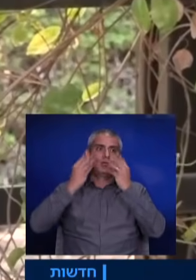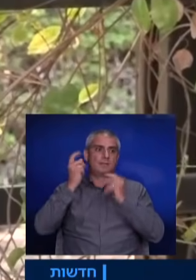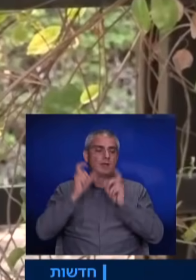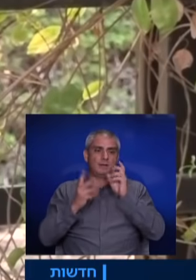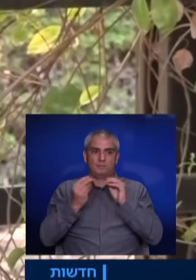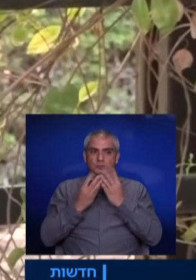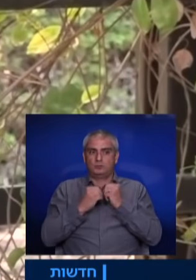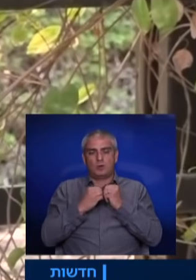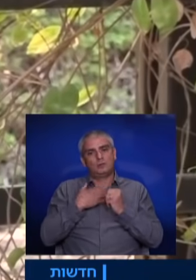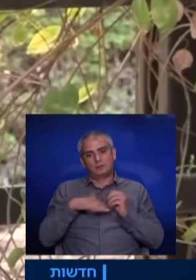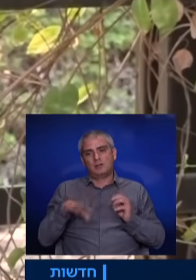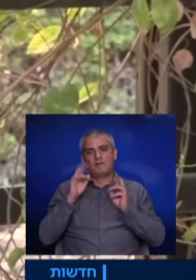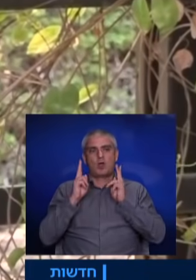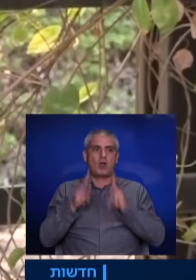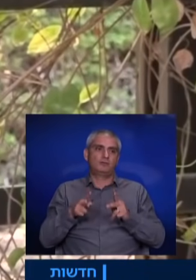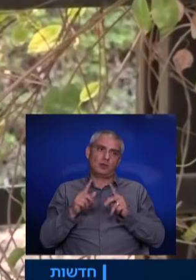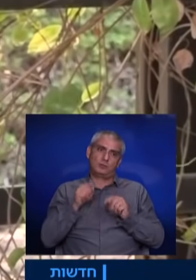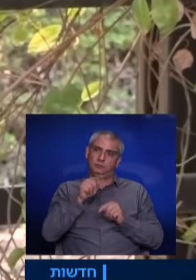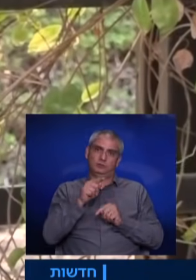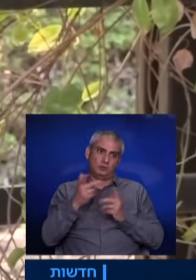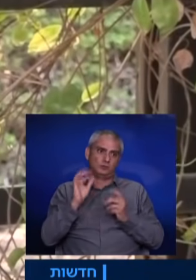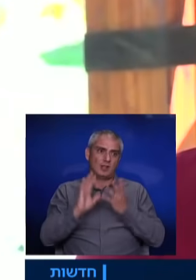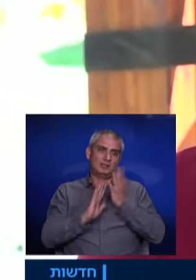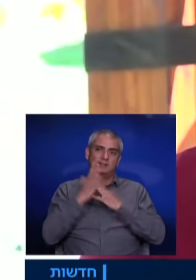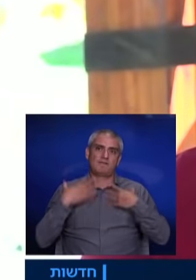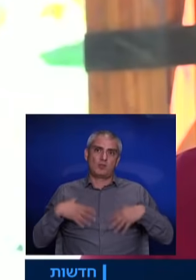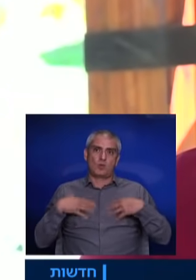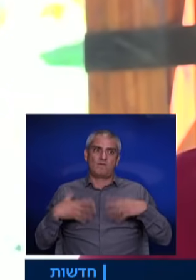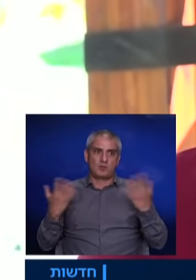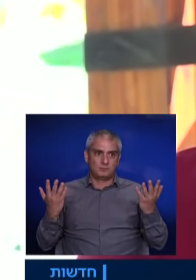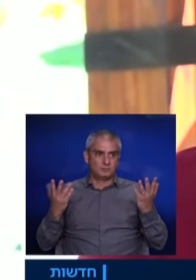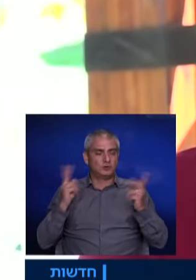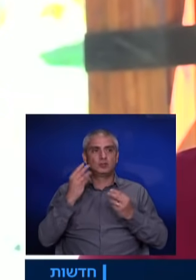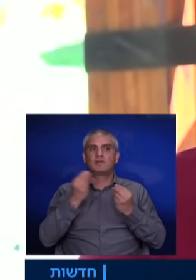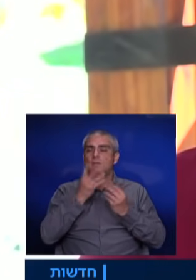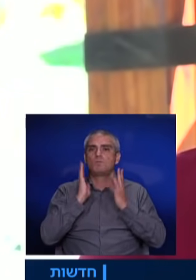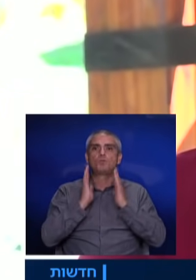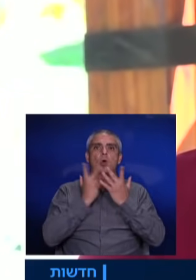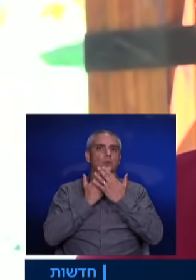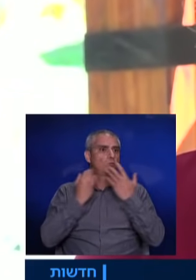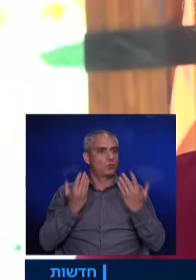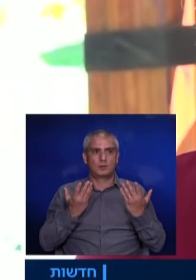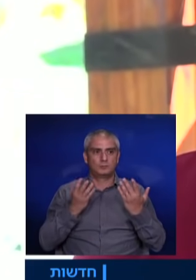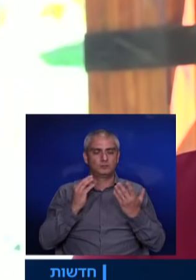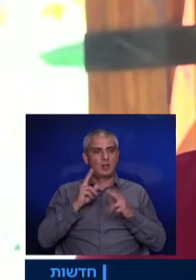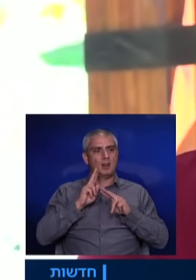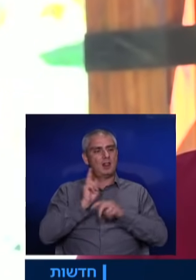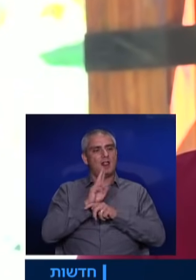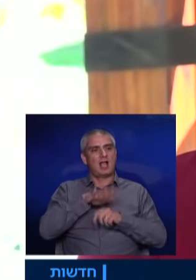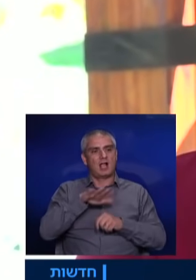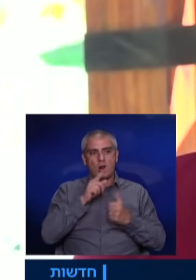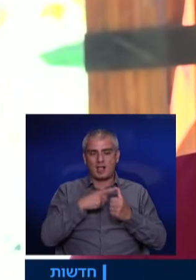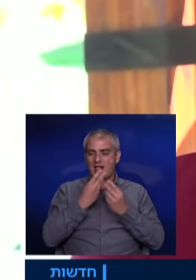פעמים משפחות לבחור באופציה הזו של שריפת גופות. יש דברים מאוד ברורים של